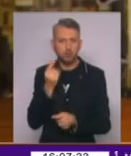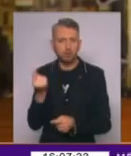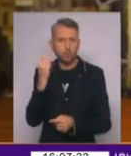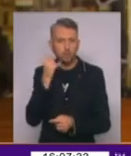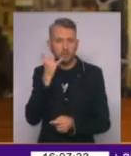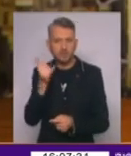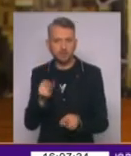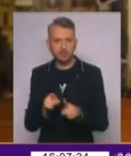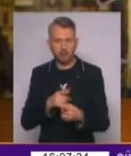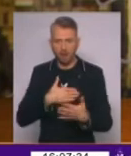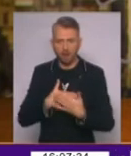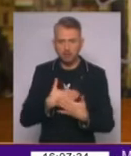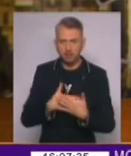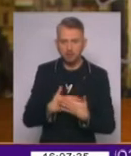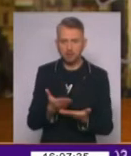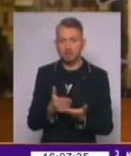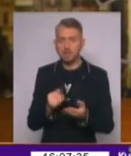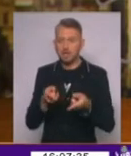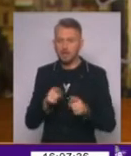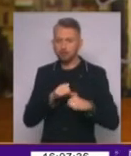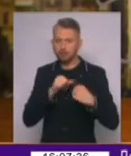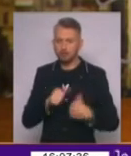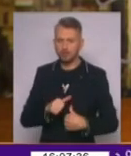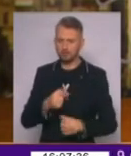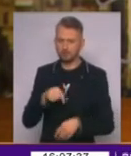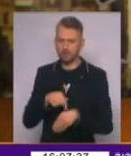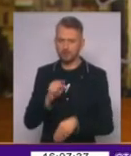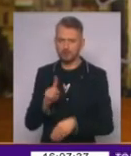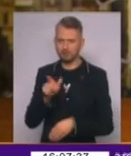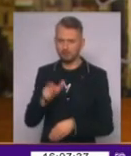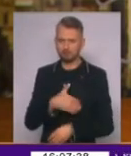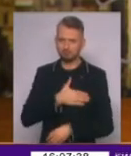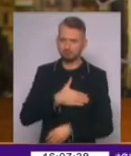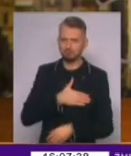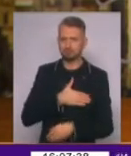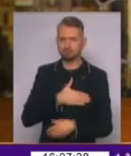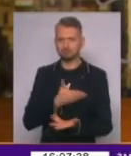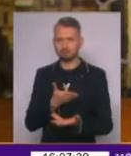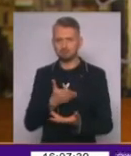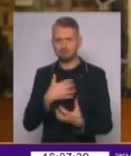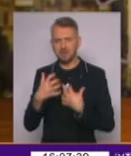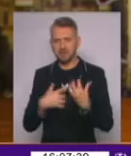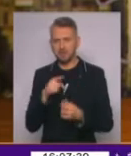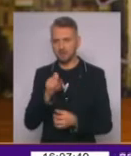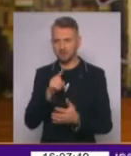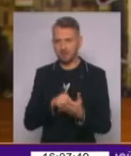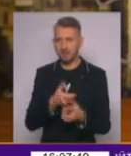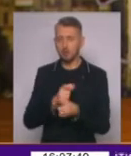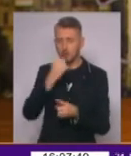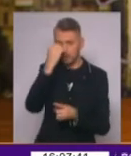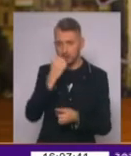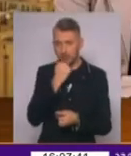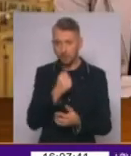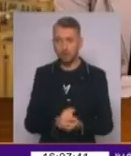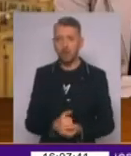дзвінків таких активних і дійсно щирих. От відчувається, що абсолютно щиро переживає людина за це питання. Дуже дякую.